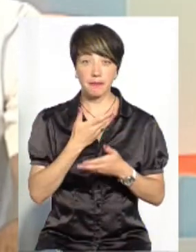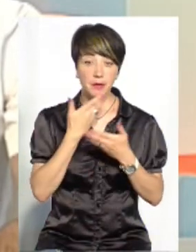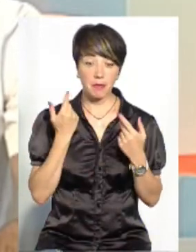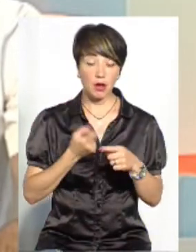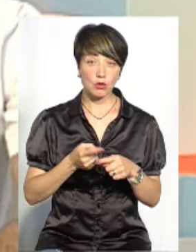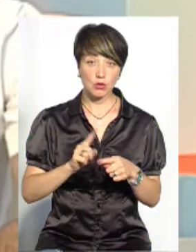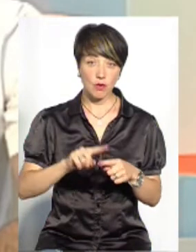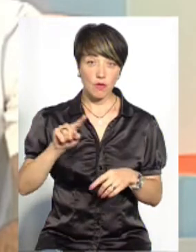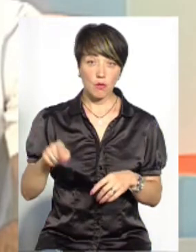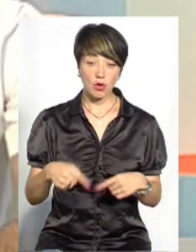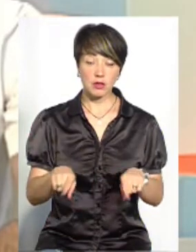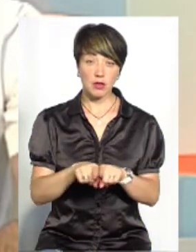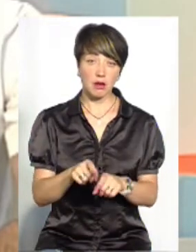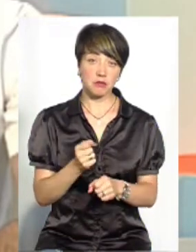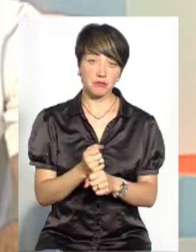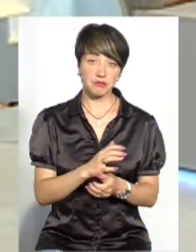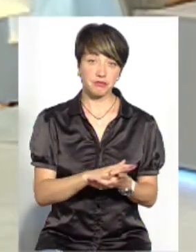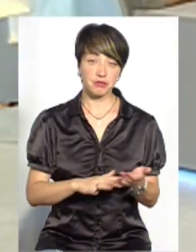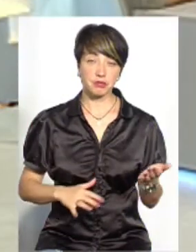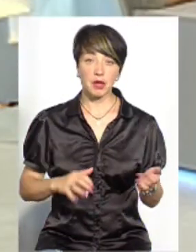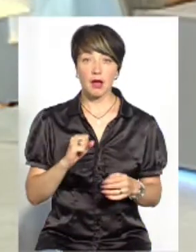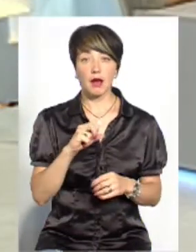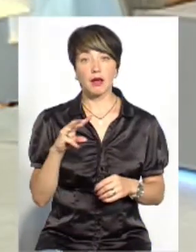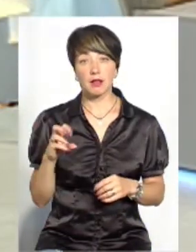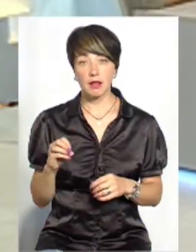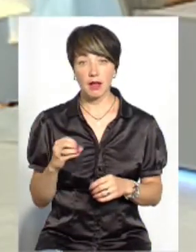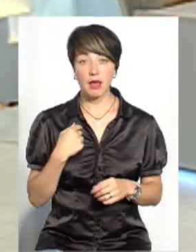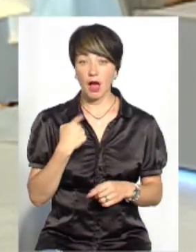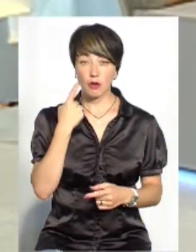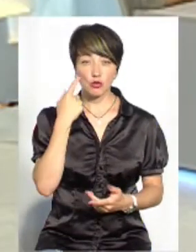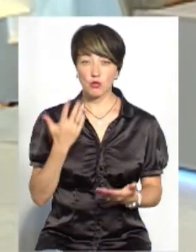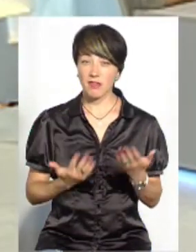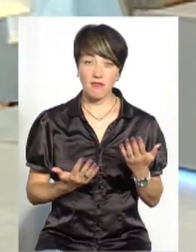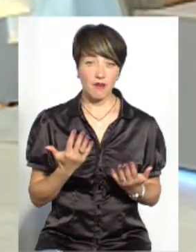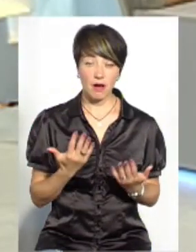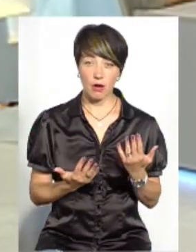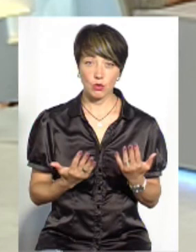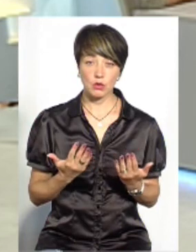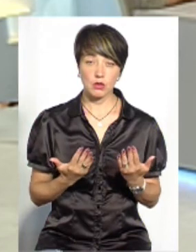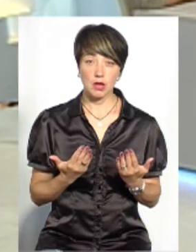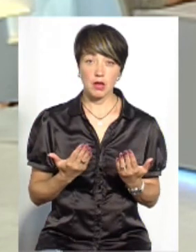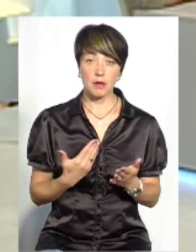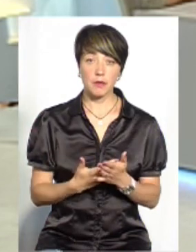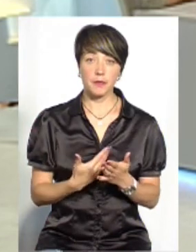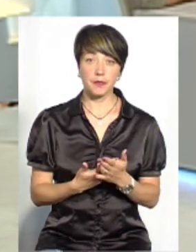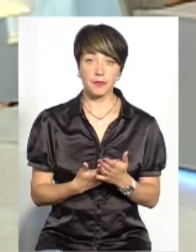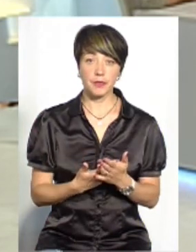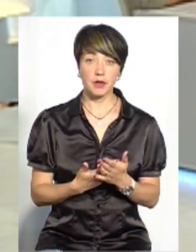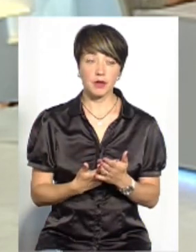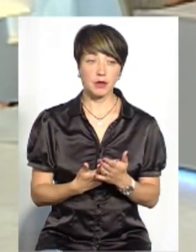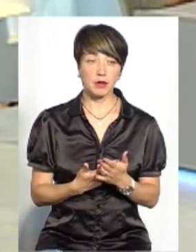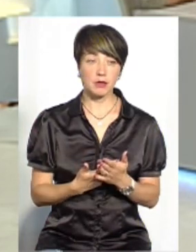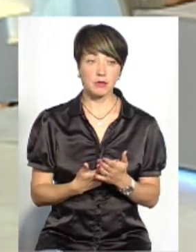немає, воно так і працює. Ну, але я сумніваюся, щоб навіть орендуюча